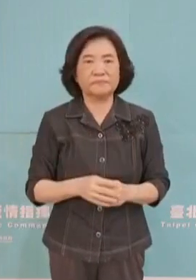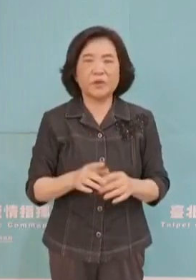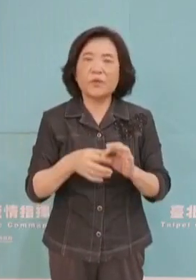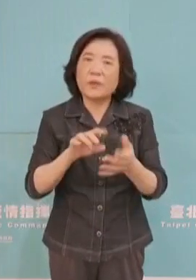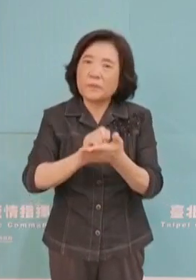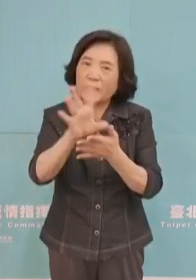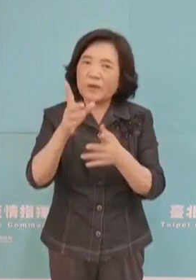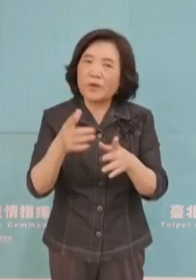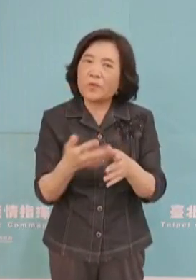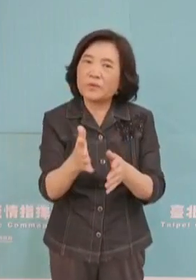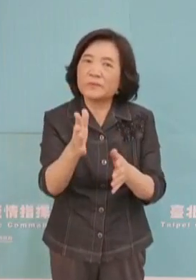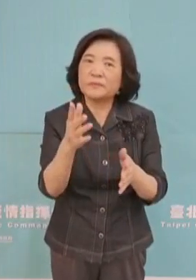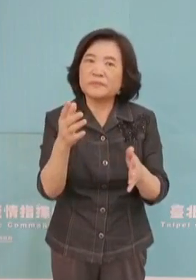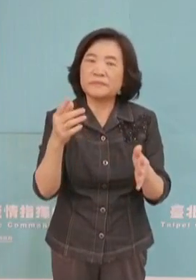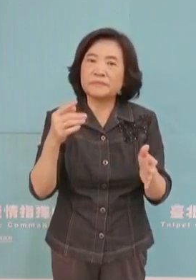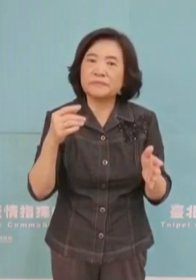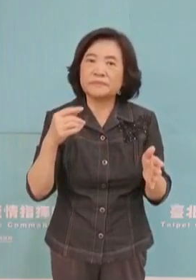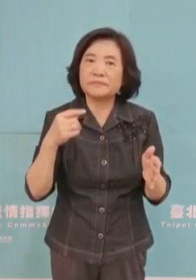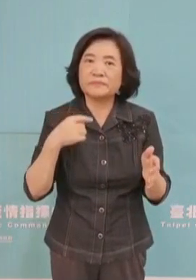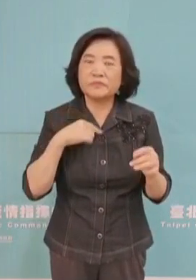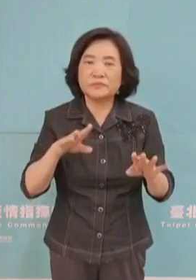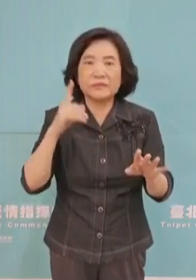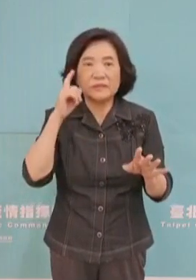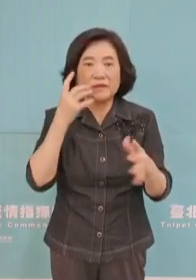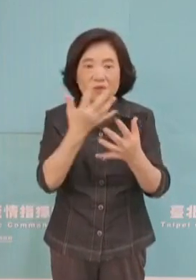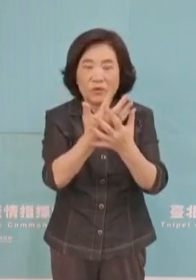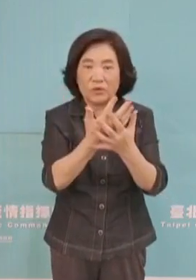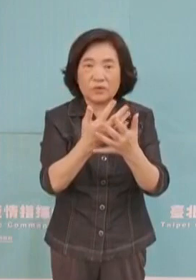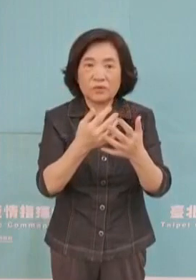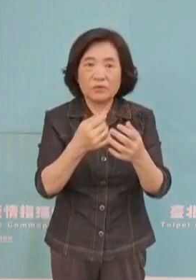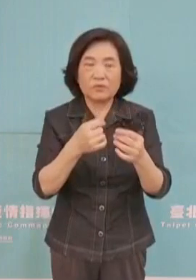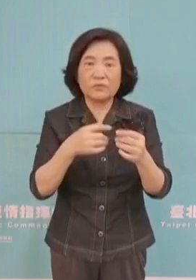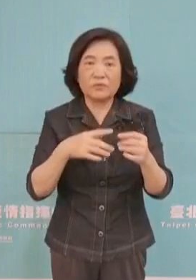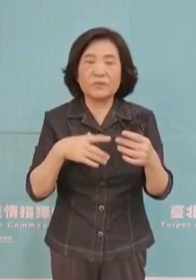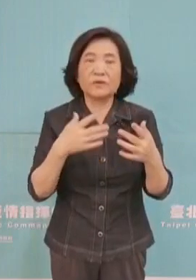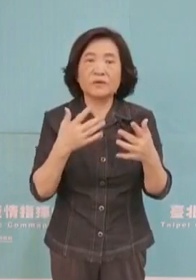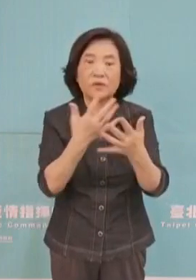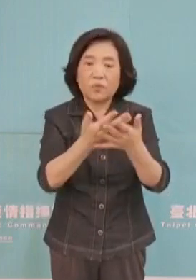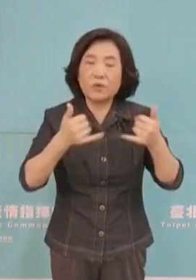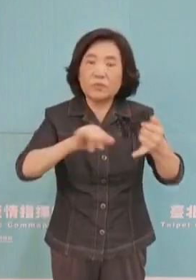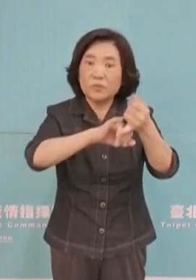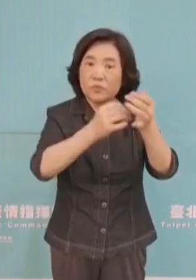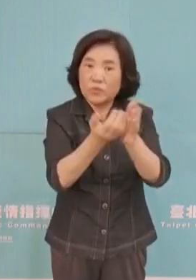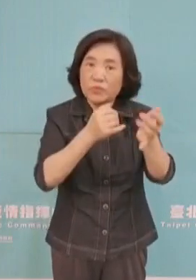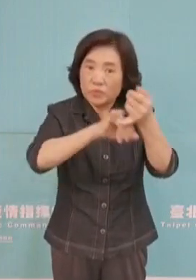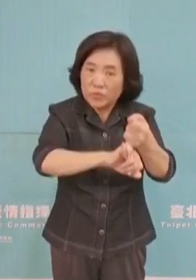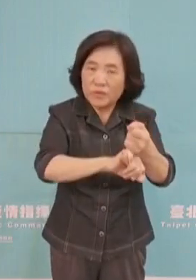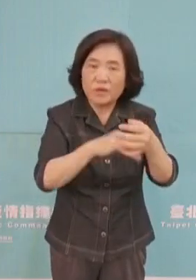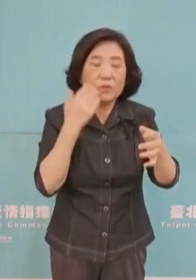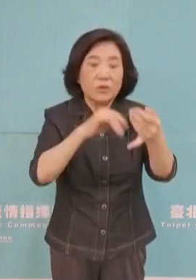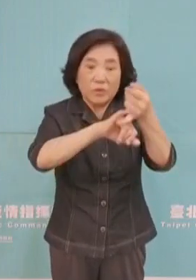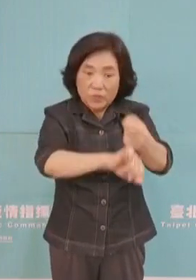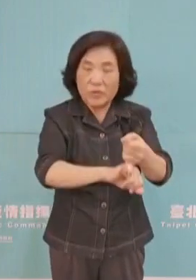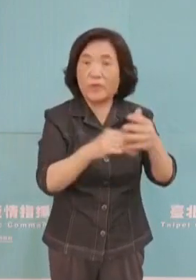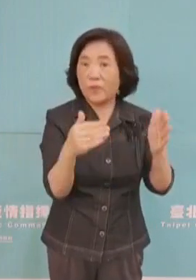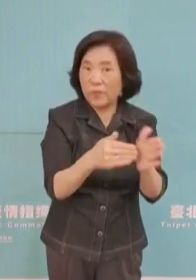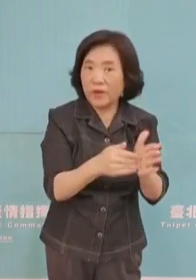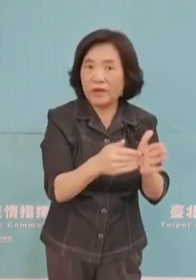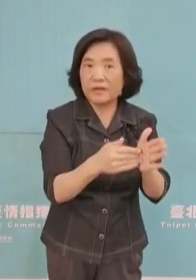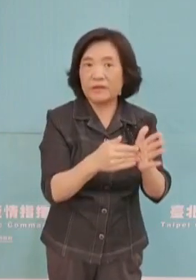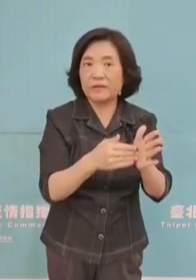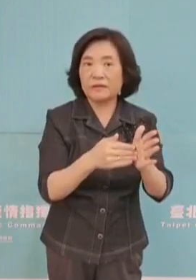什么我们还是主张哦，网路去预约的？比方说啦哦，你有预约到，那